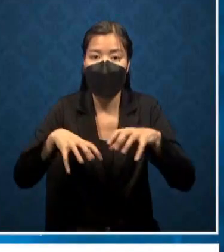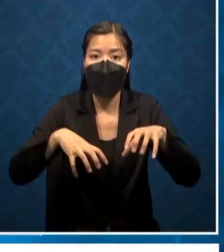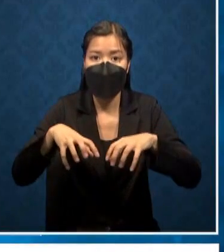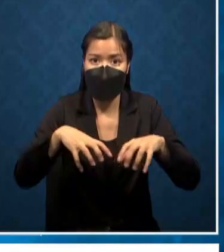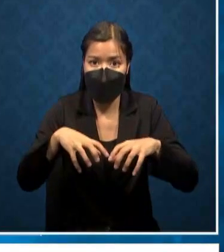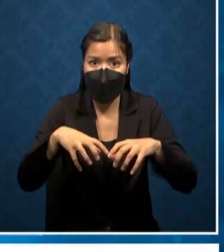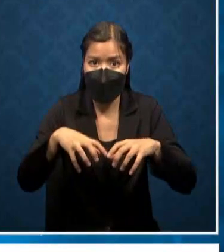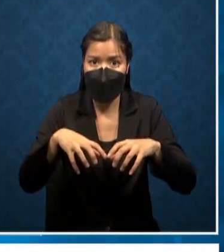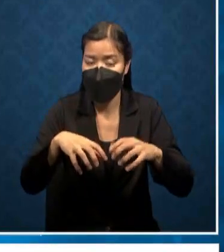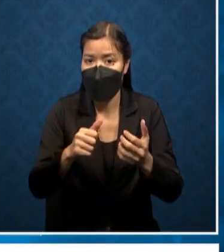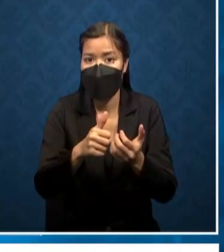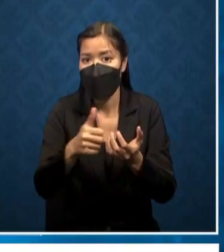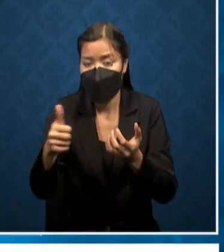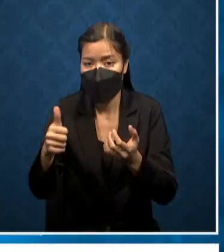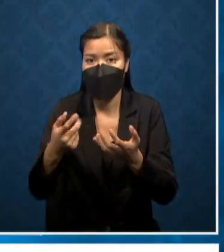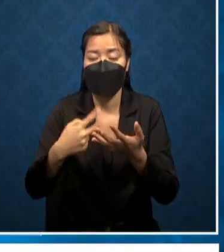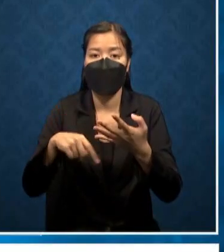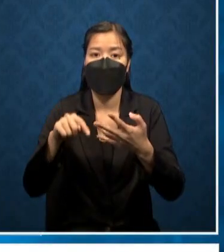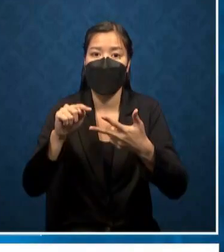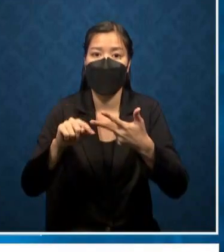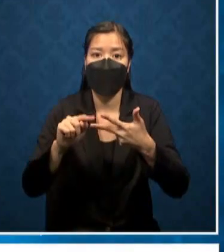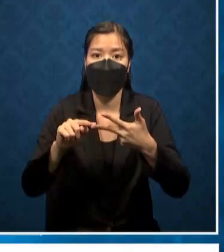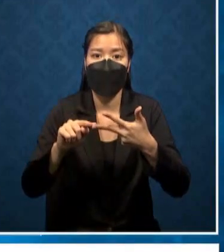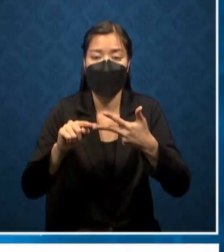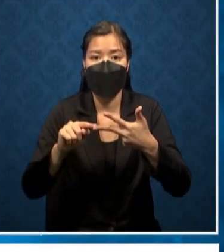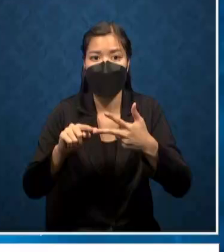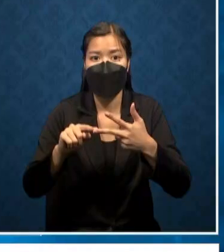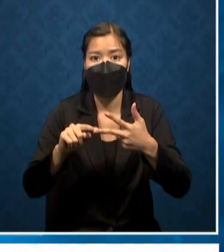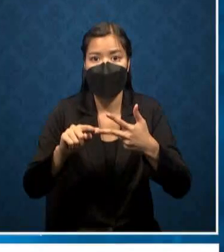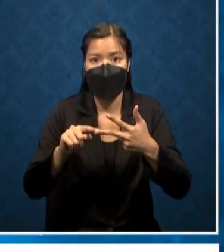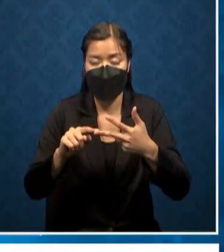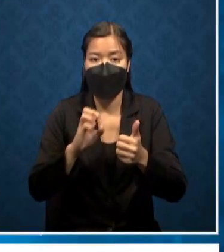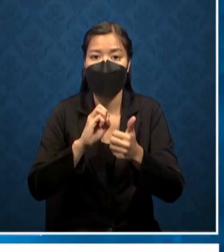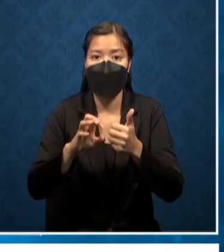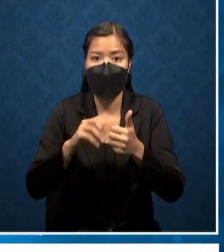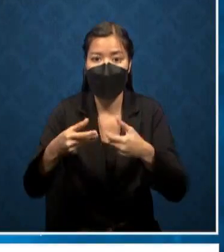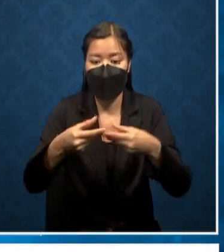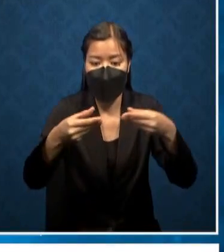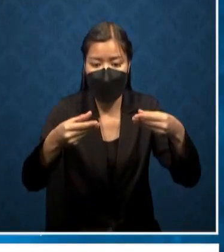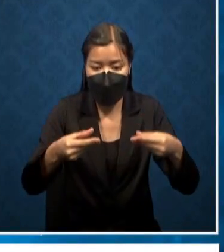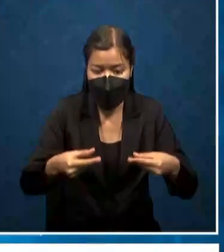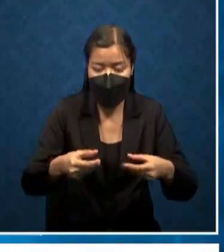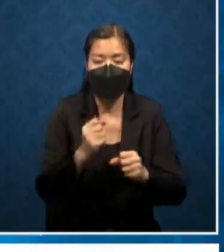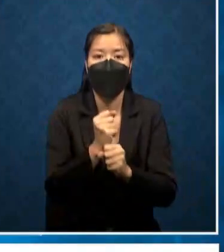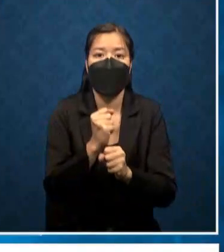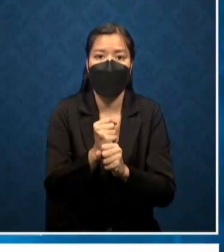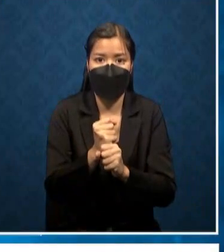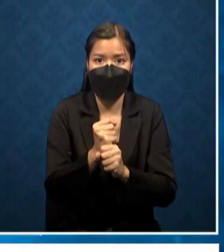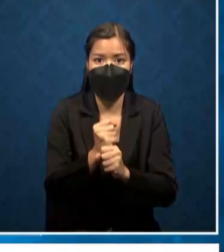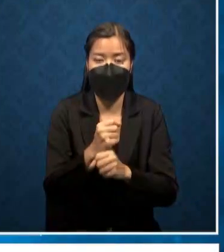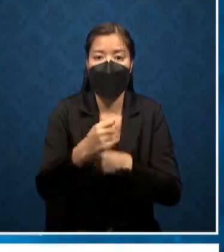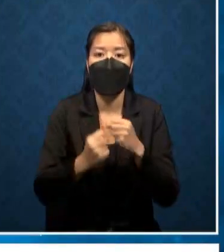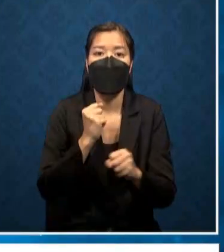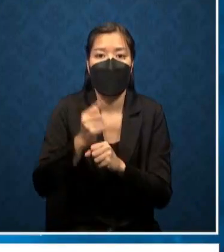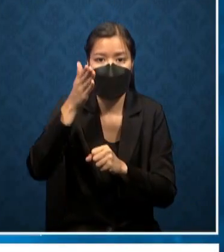าน3ข้อสังเกตและข้อเสนอแนะการจัดทำรายงานผลการปฏิบัติงานประจำปีในปีถัด